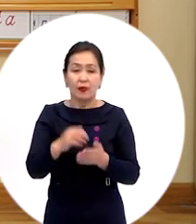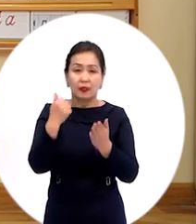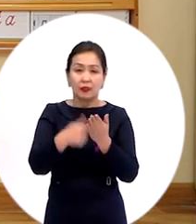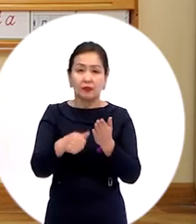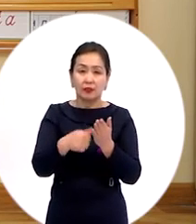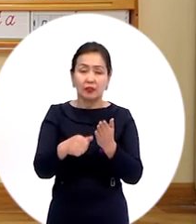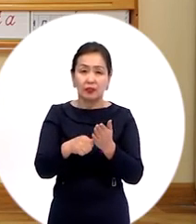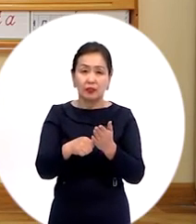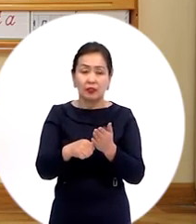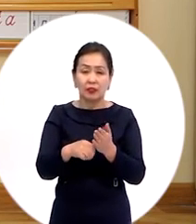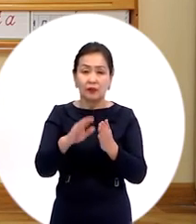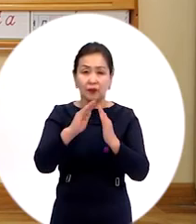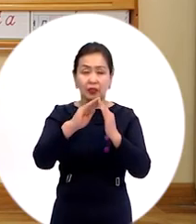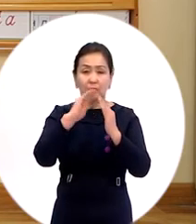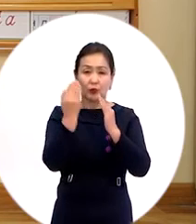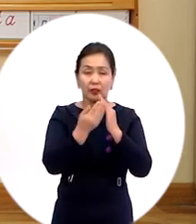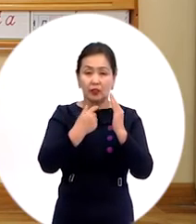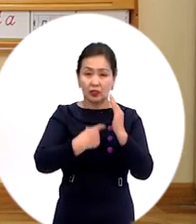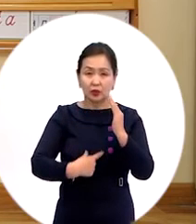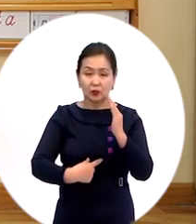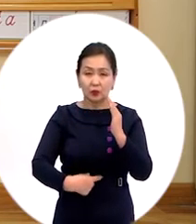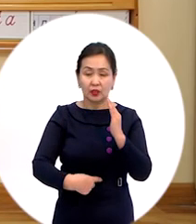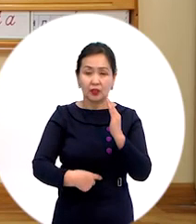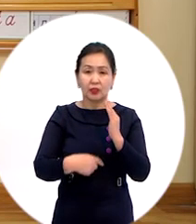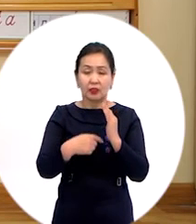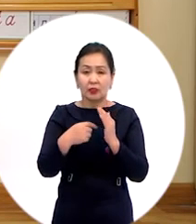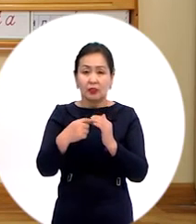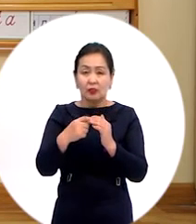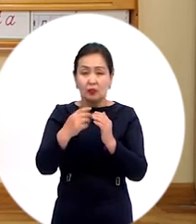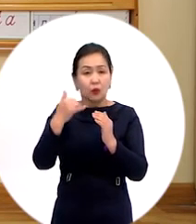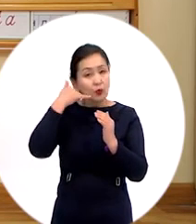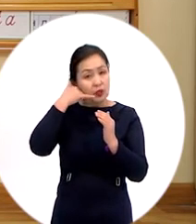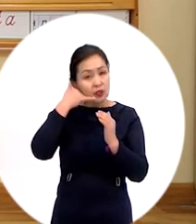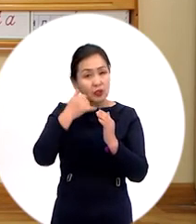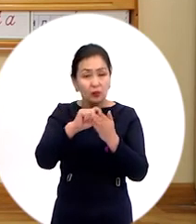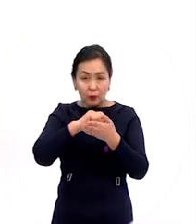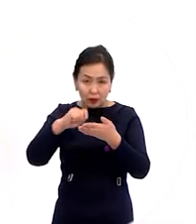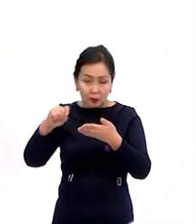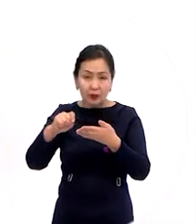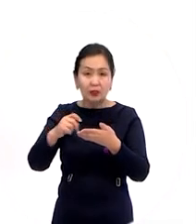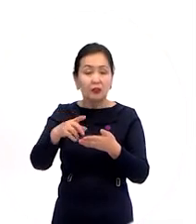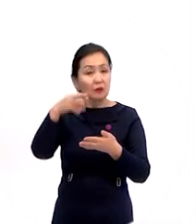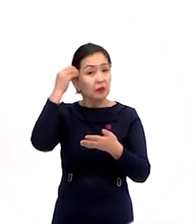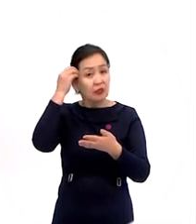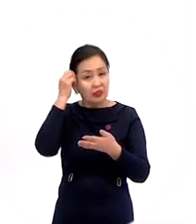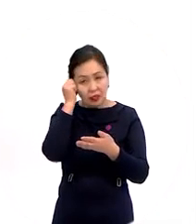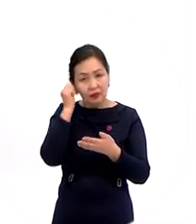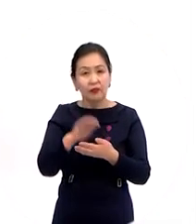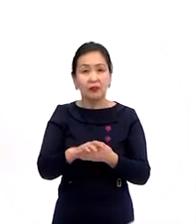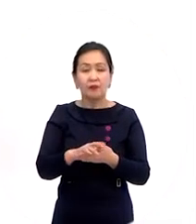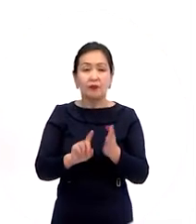дэвтэртээ гэр бүлийн хэн нэг гишүүний утасны дугаарыг бичиж цээжлэе.